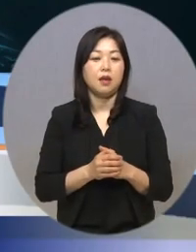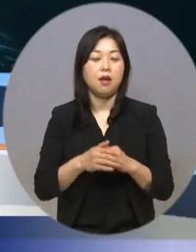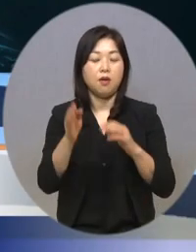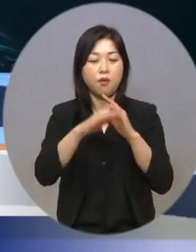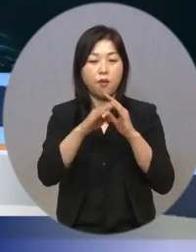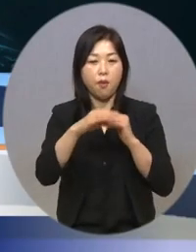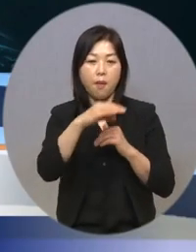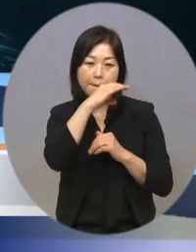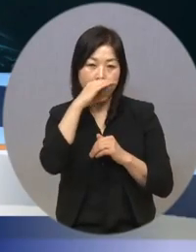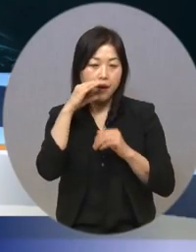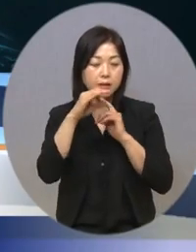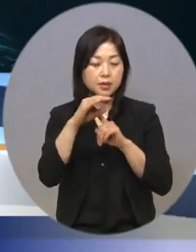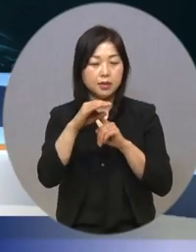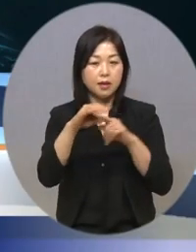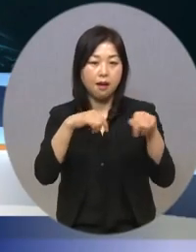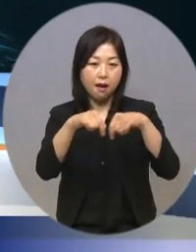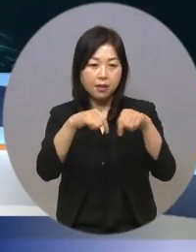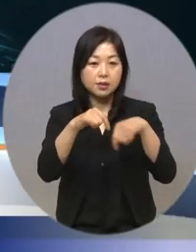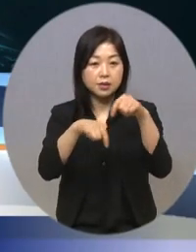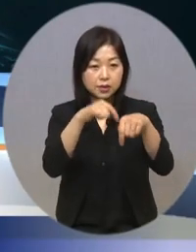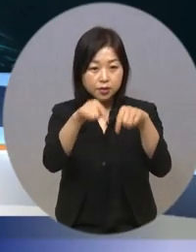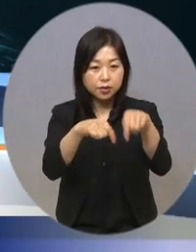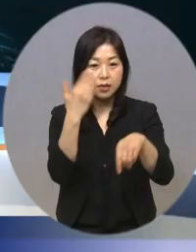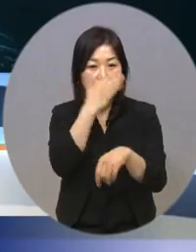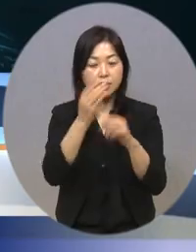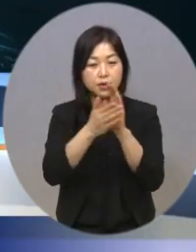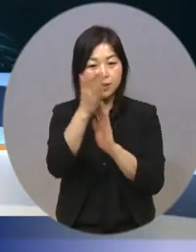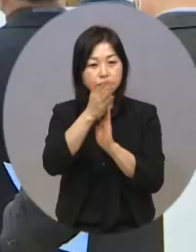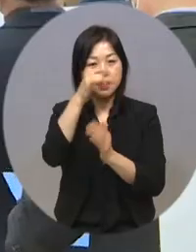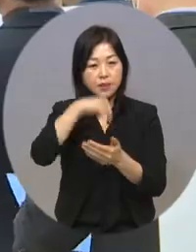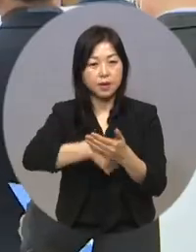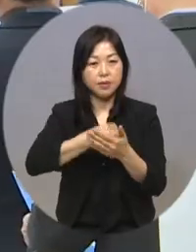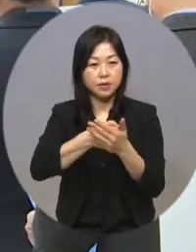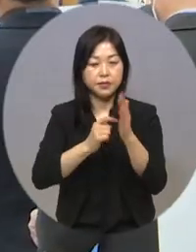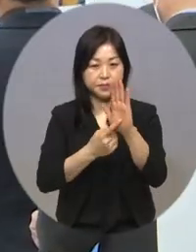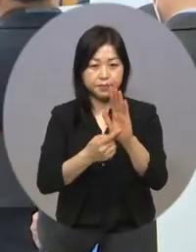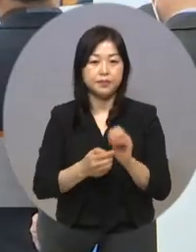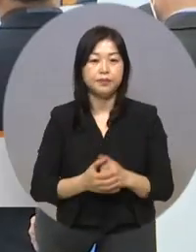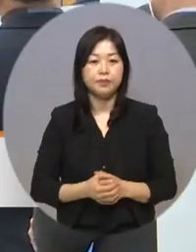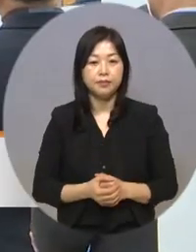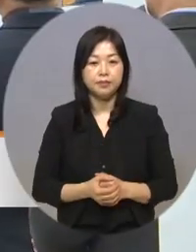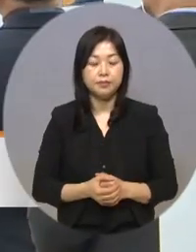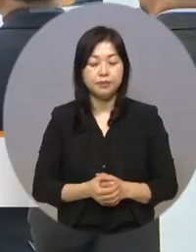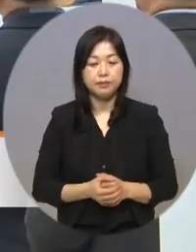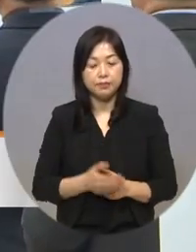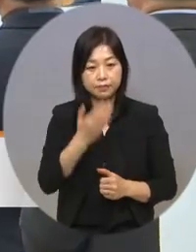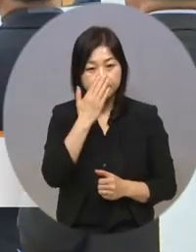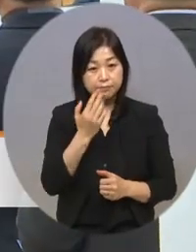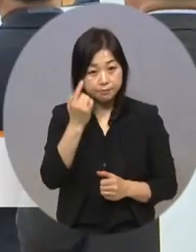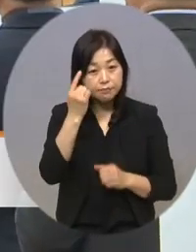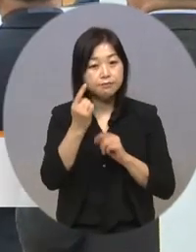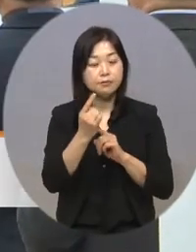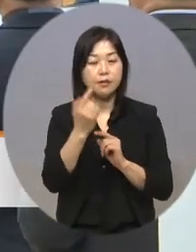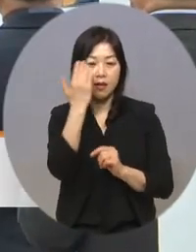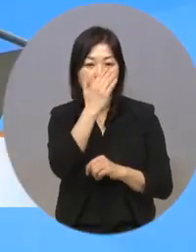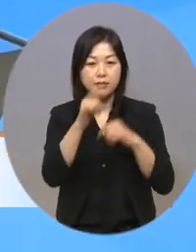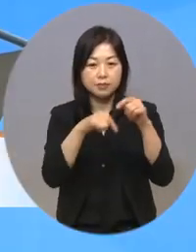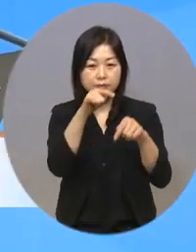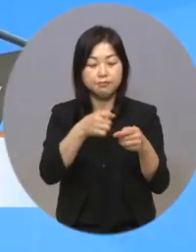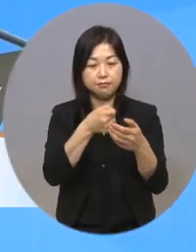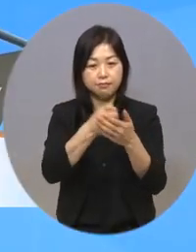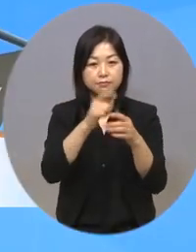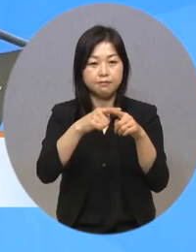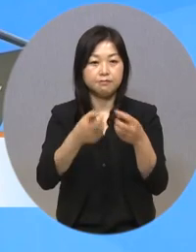청렴도시의 각오를 다지는 시간을 가졌습니다. 순천시는 지난 3일 청렴실천